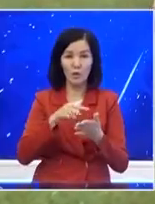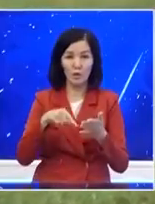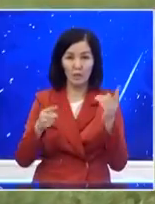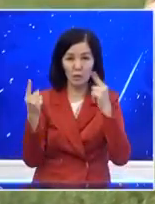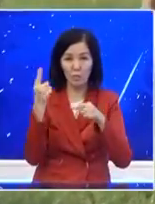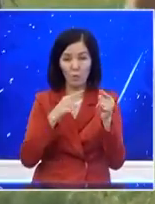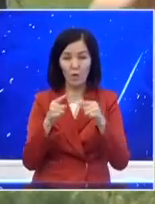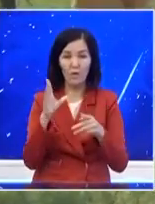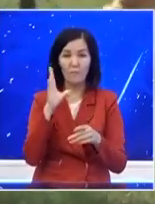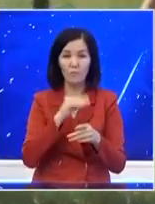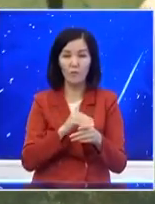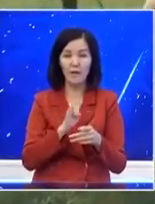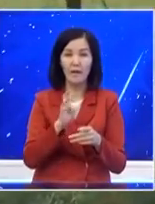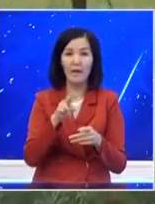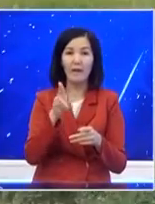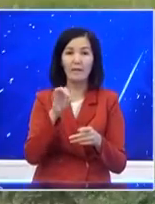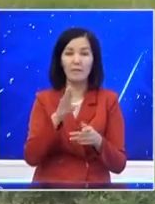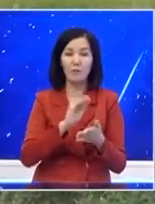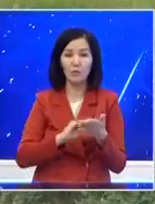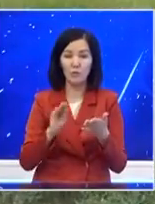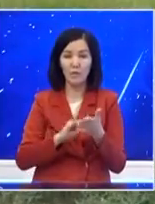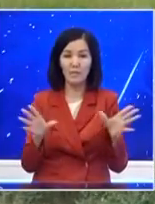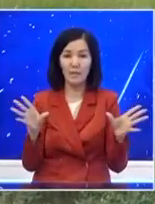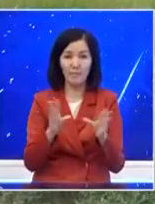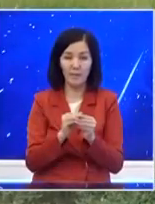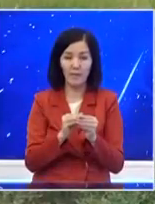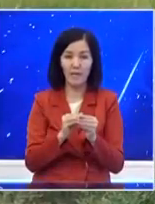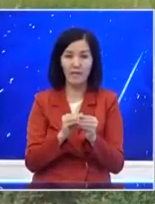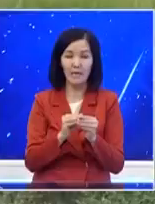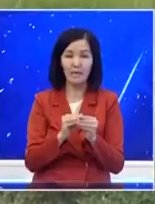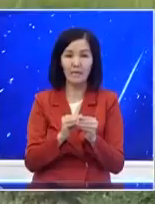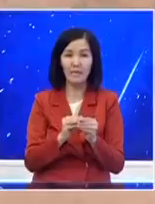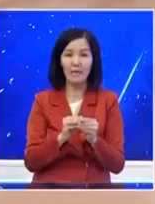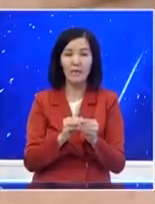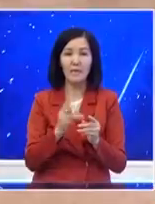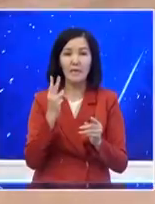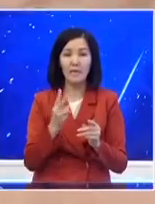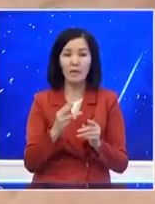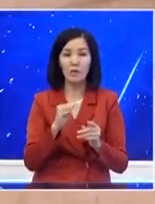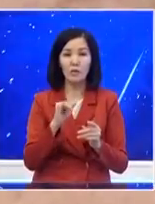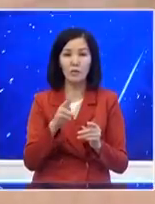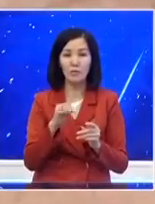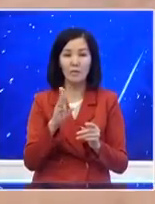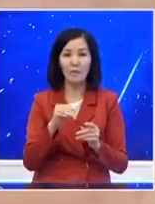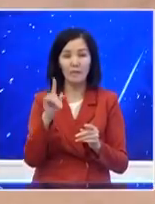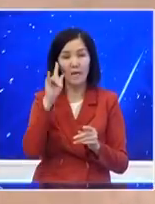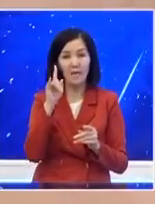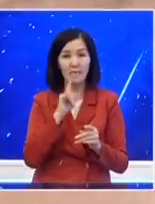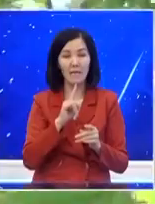емес. Ең бастысы әдебиетпен журналистиканы қатар арқалап жүр. Ол аз десеңіз, екі Жұмабаев та қазақ тілінен сабақ